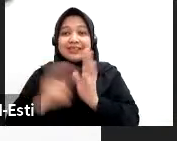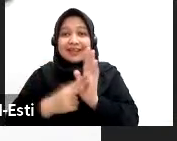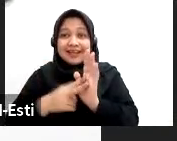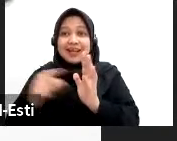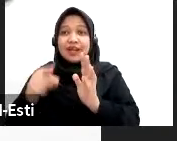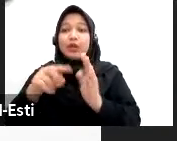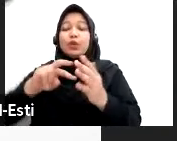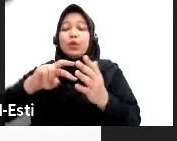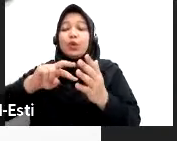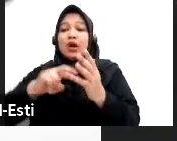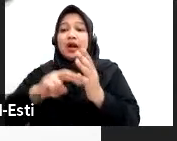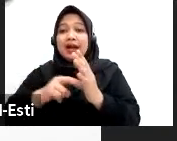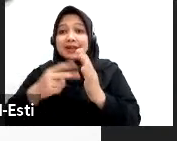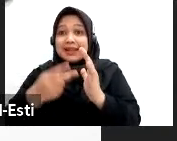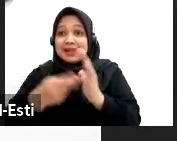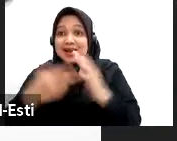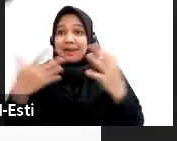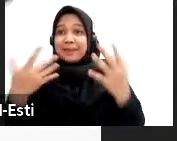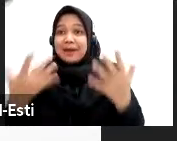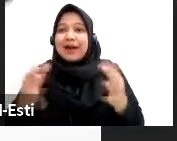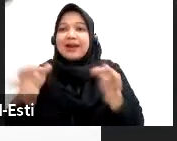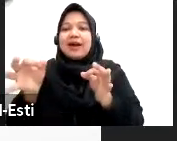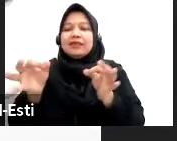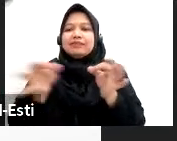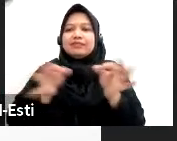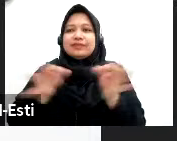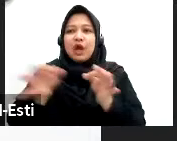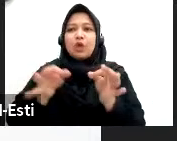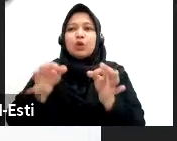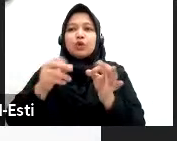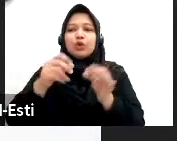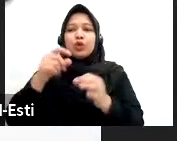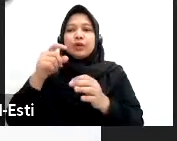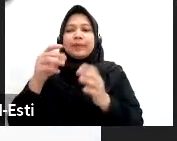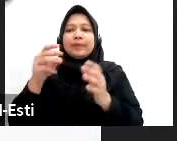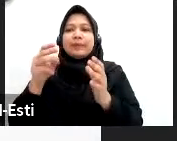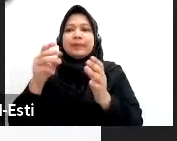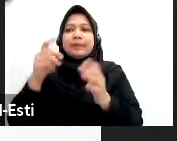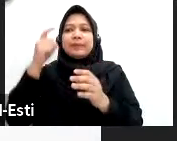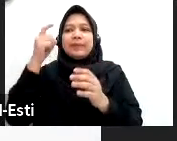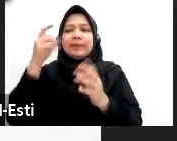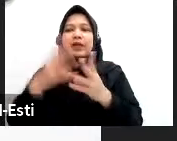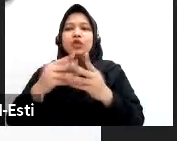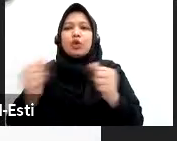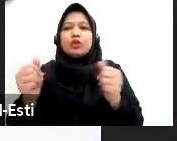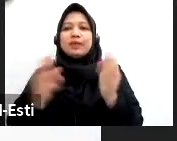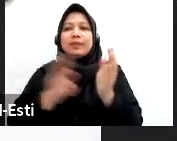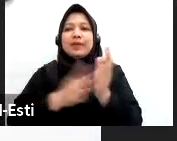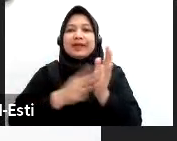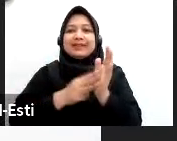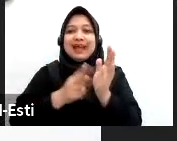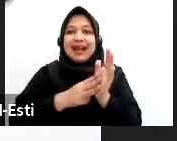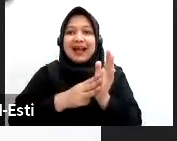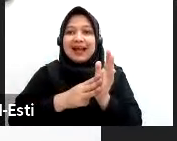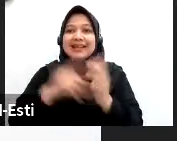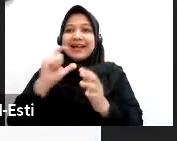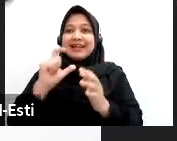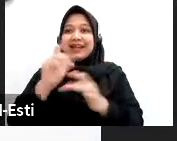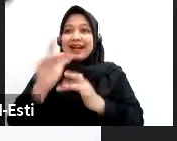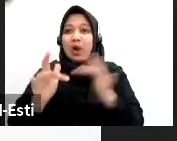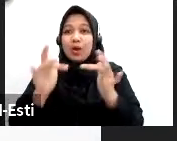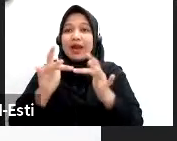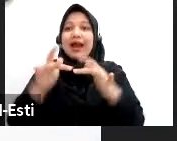sebagai sarana penyelesaian sengketa secara online atau sebagai cara